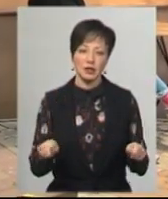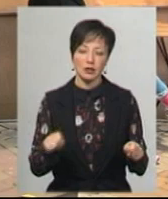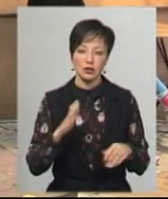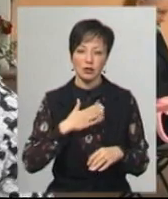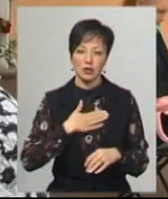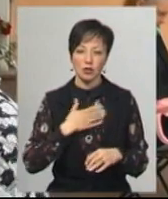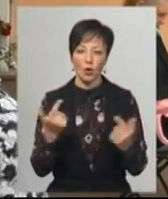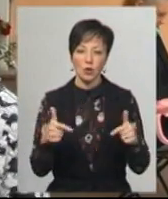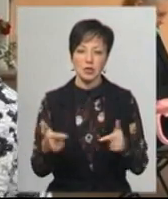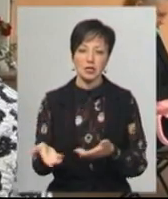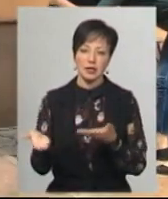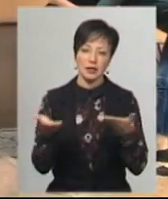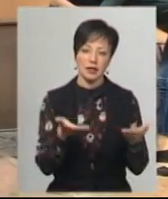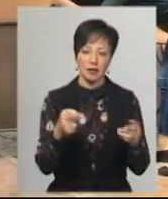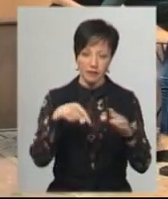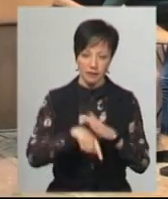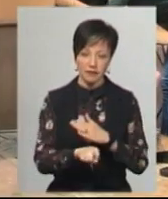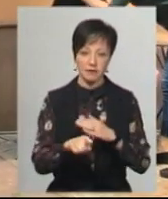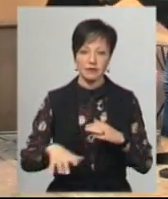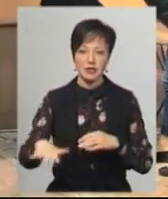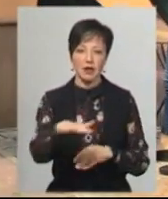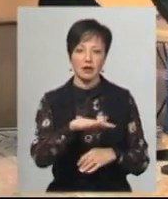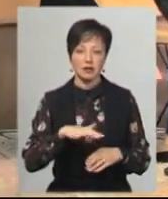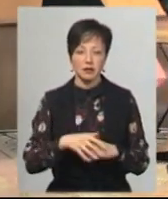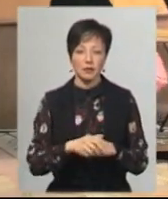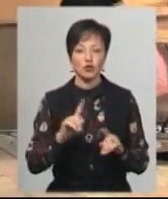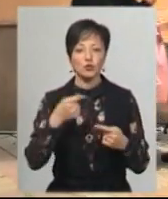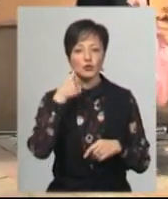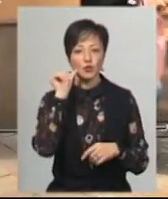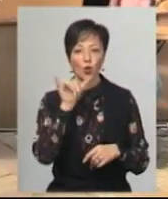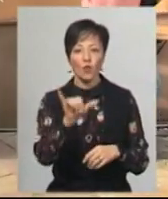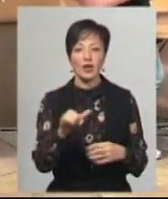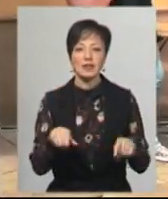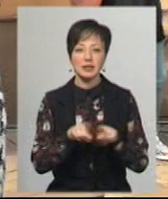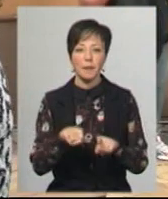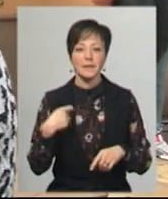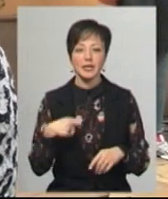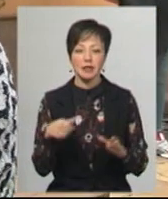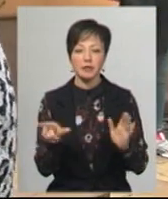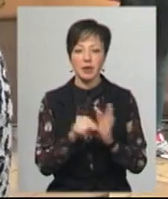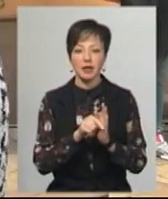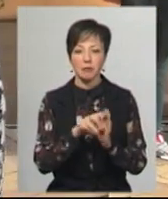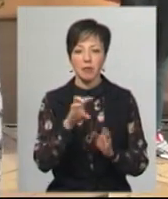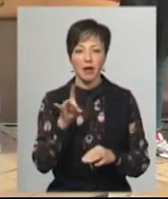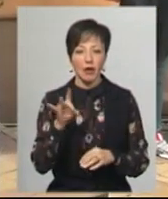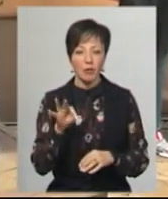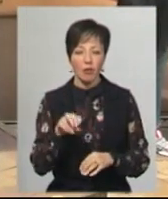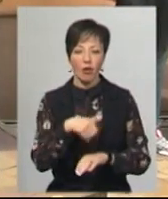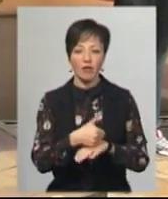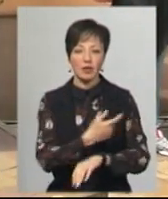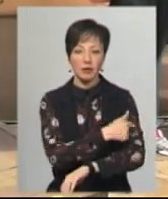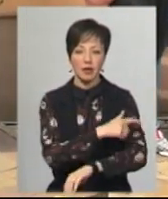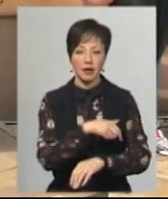наших гостей пригощати в закладі. В такому разі, чому вчора у вас пан президент разом з мером і санітарним